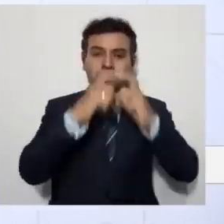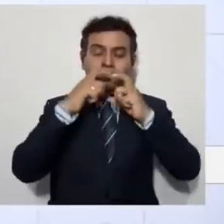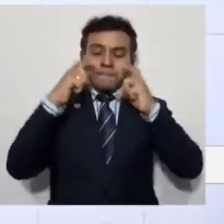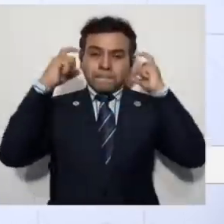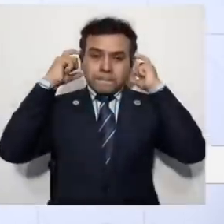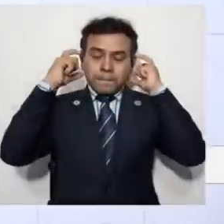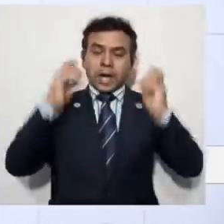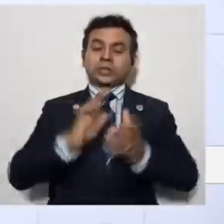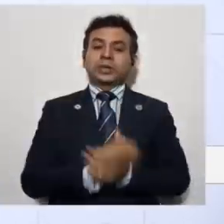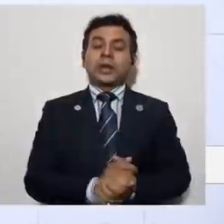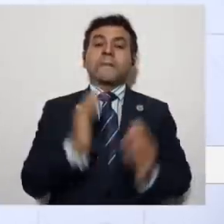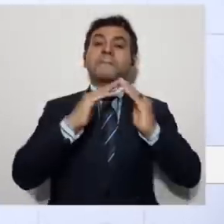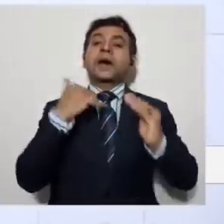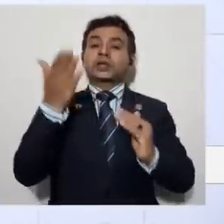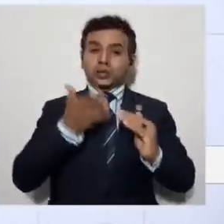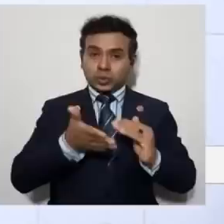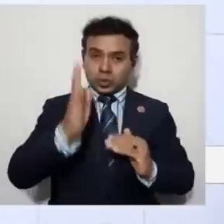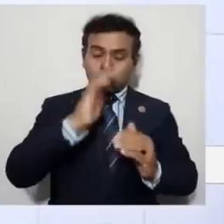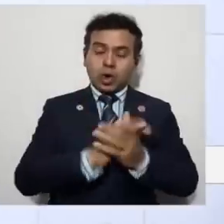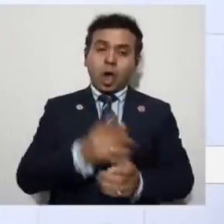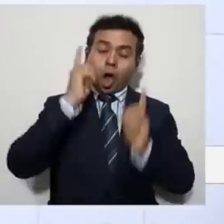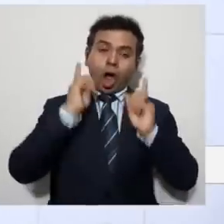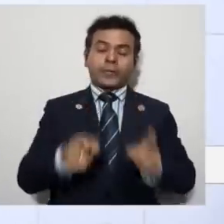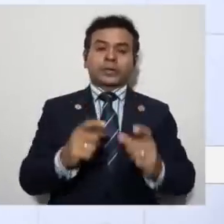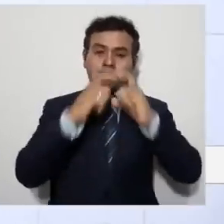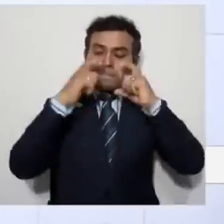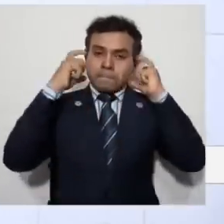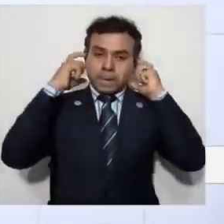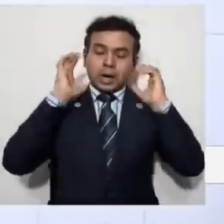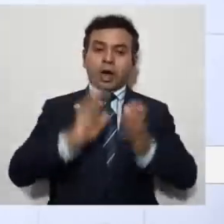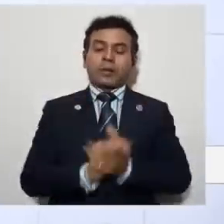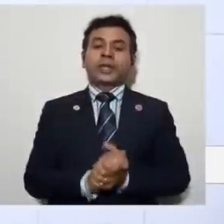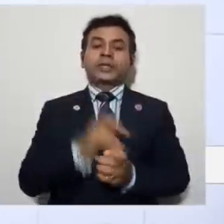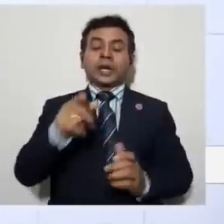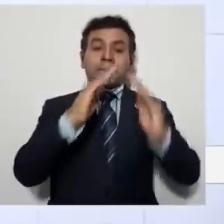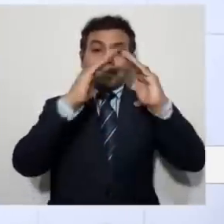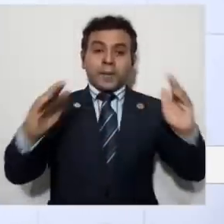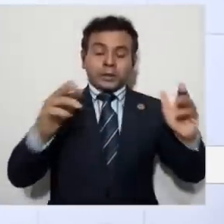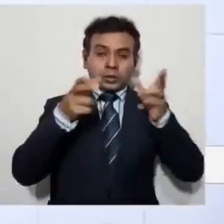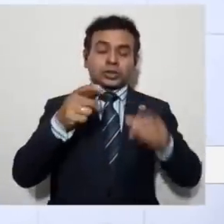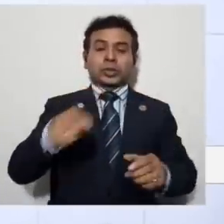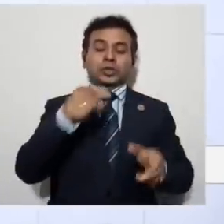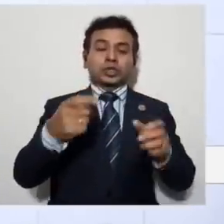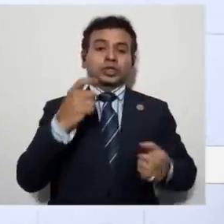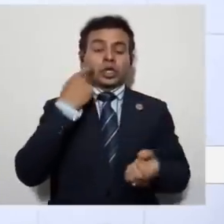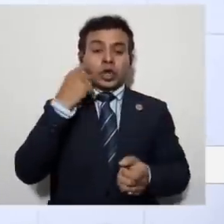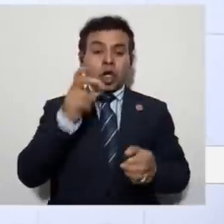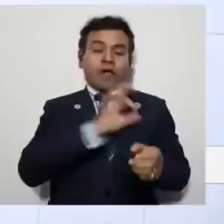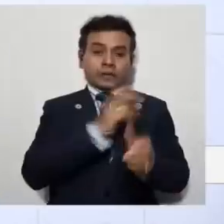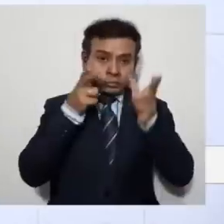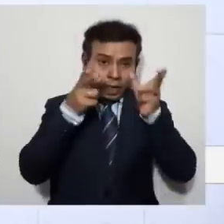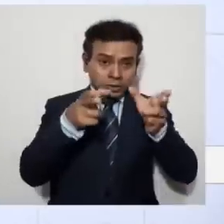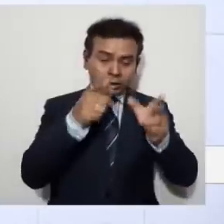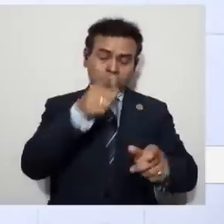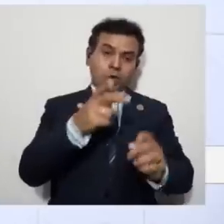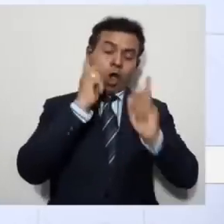ধরে বারবার হাত ধুন এবং মাস্ক, খুব জরুরি প্রয়োজনে বাড়ির বাইরে যেতে হলে অবশ্যই মাস্ক ব্যবহার করবেন।